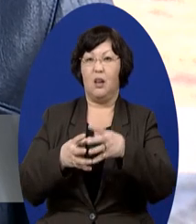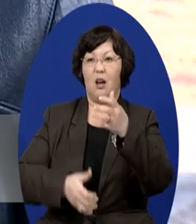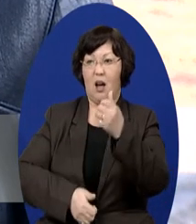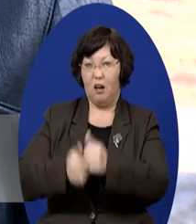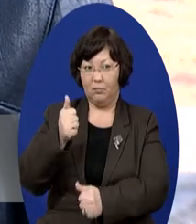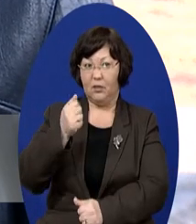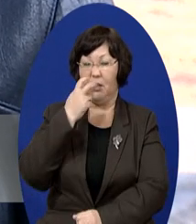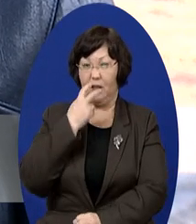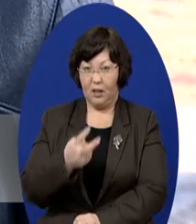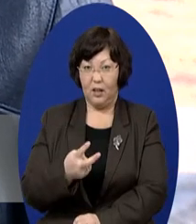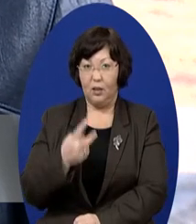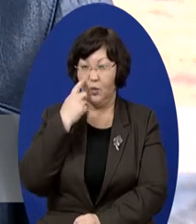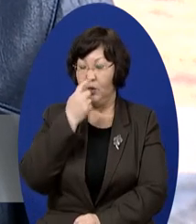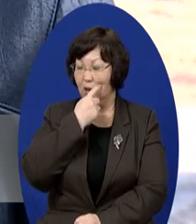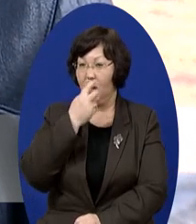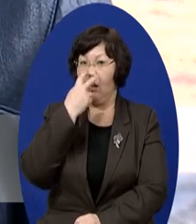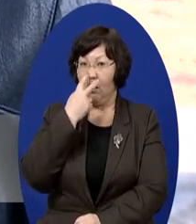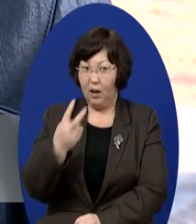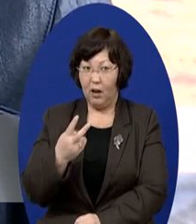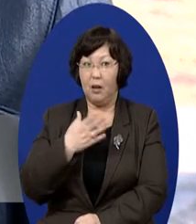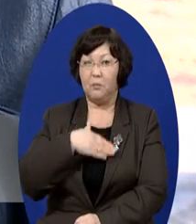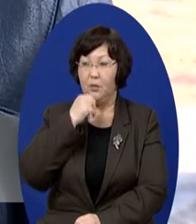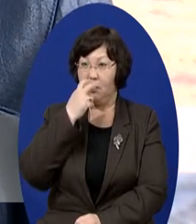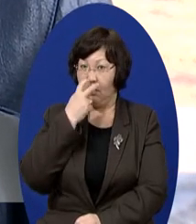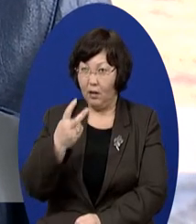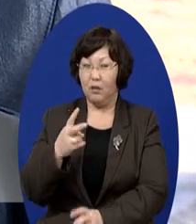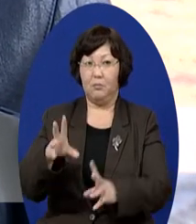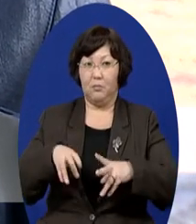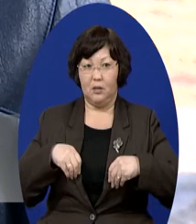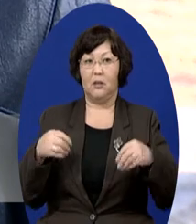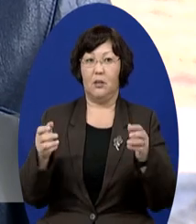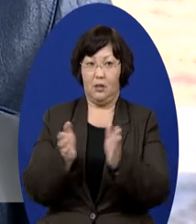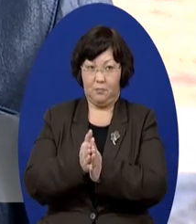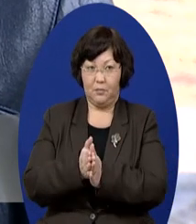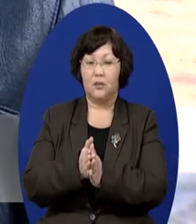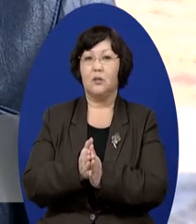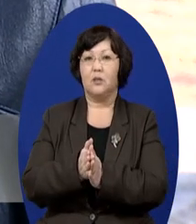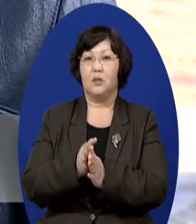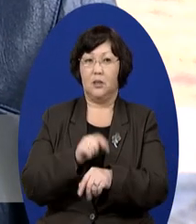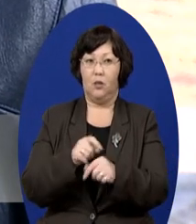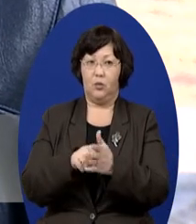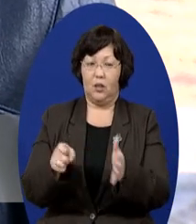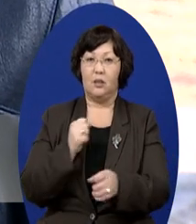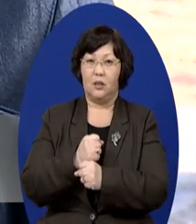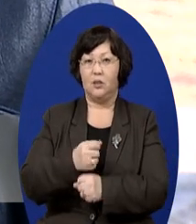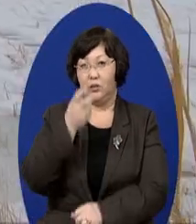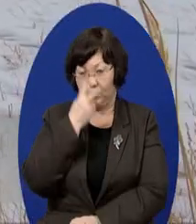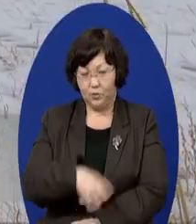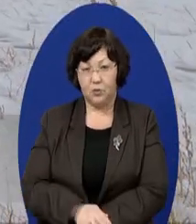одоо нүдээрээ биеэрээ мэдэрч хамтарч одоо энэ цаг хугацаанд ажилласан юм